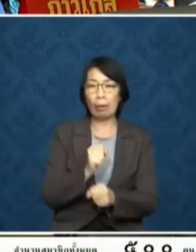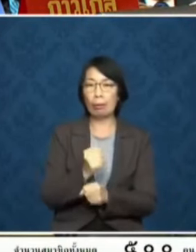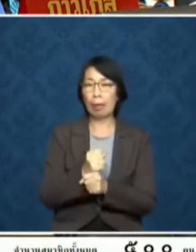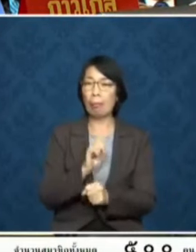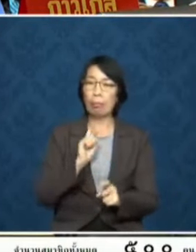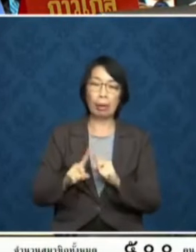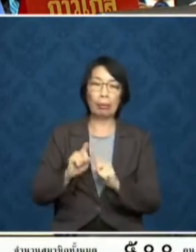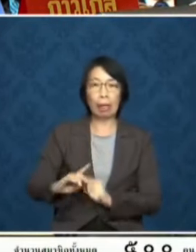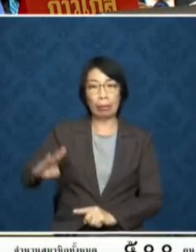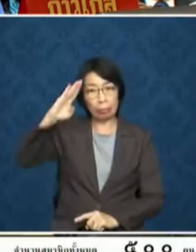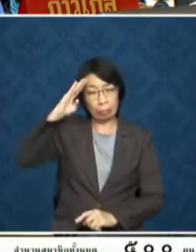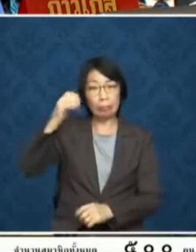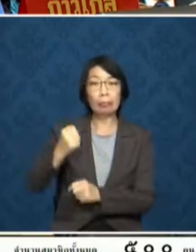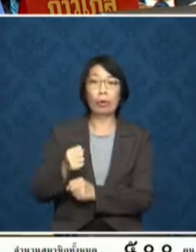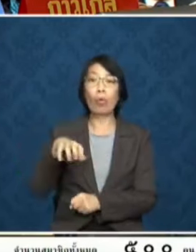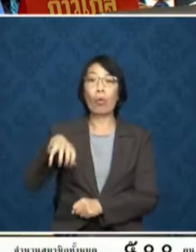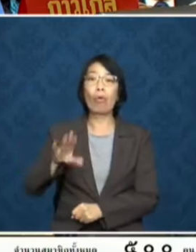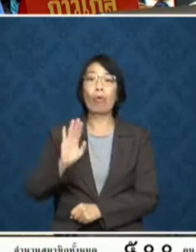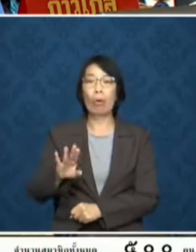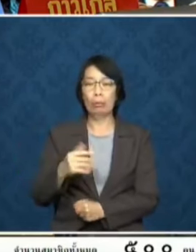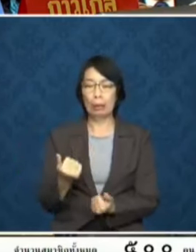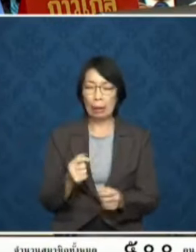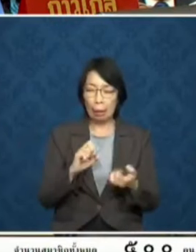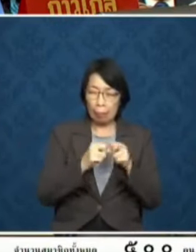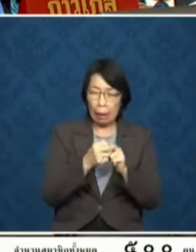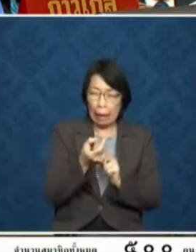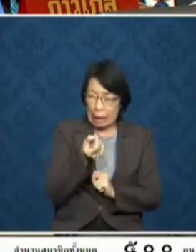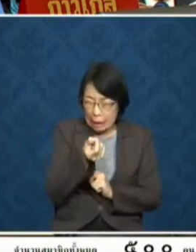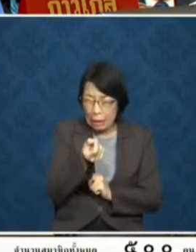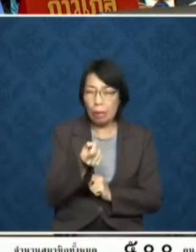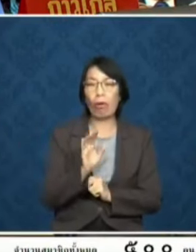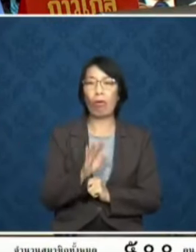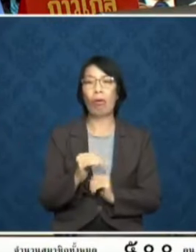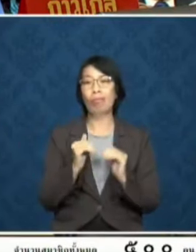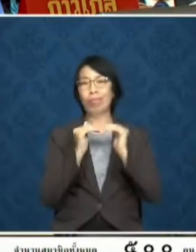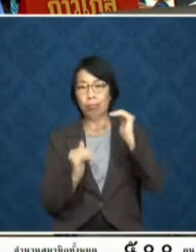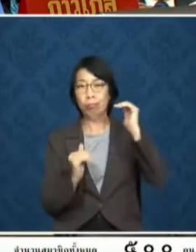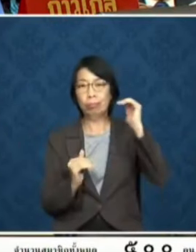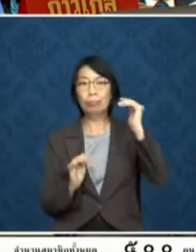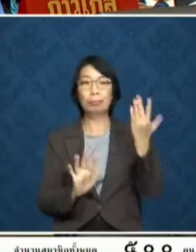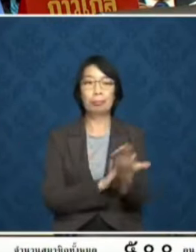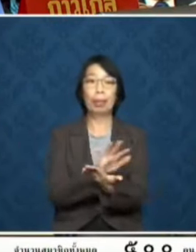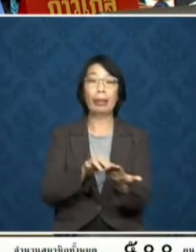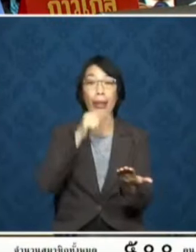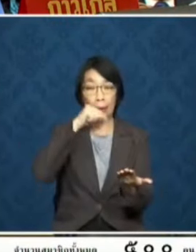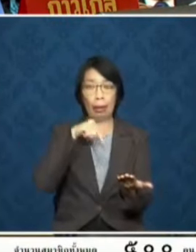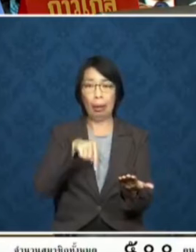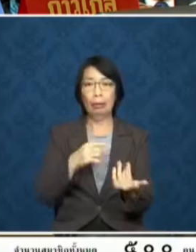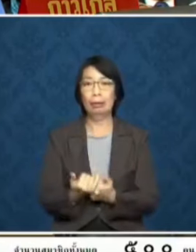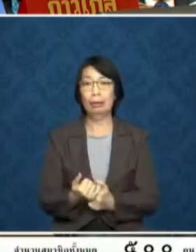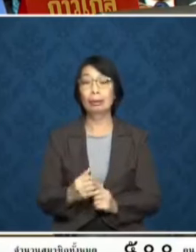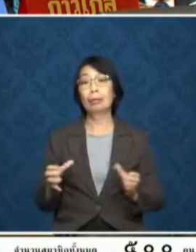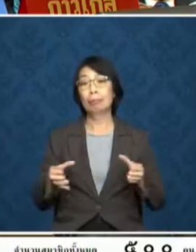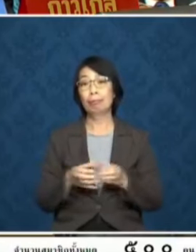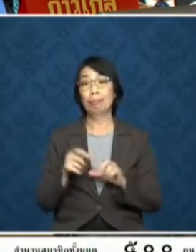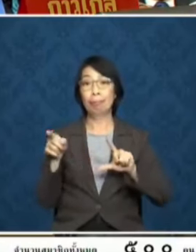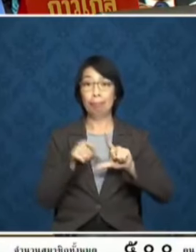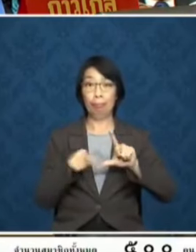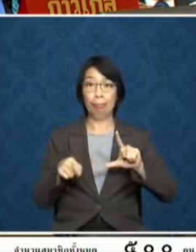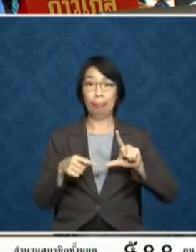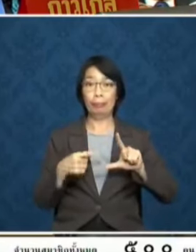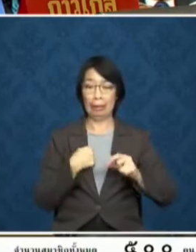ดเป็นแค่เศษเสี้ยวหนึ่งของปัญหาความเหลื่อมล้ำในประเทศนี้ค่ะถึงแม้ว่าวันนี้นะคะพรรคก้าวไกลจะเป็น